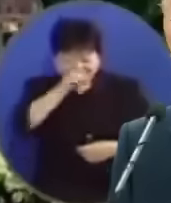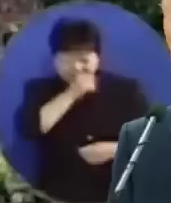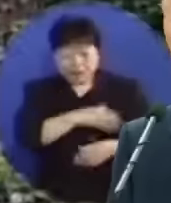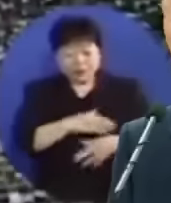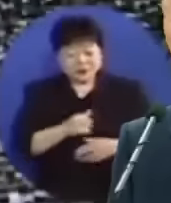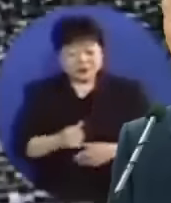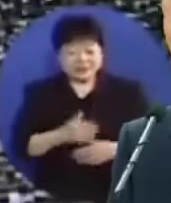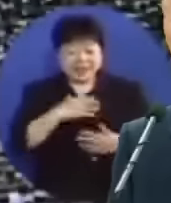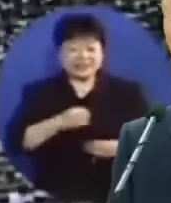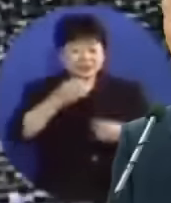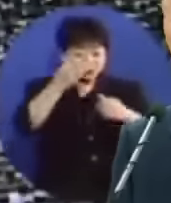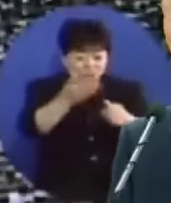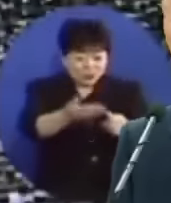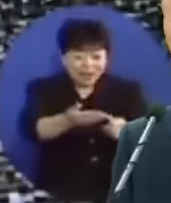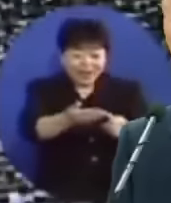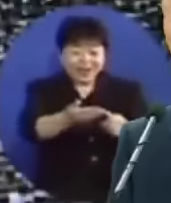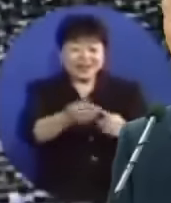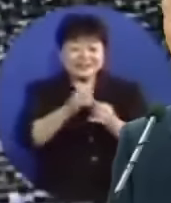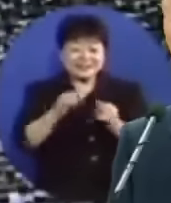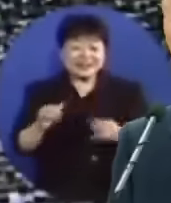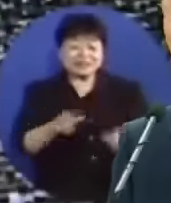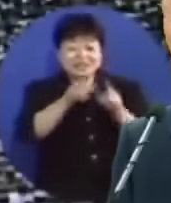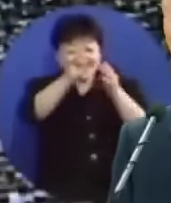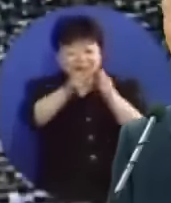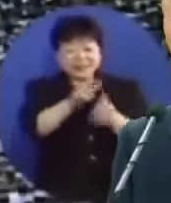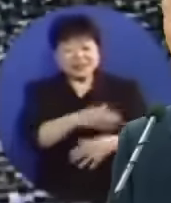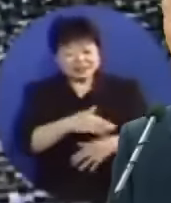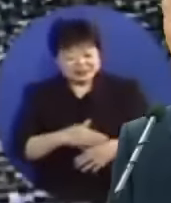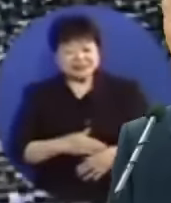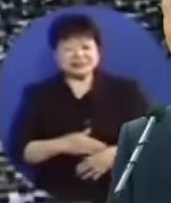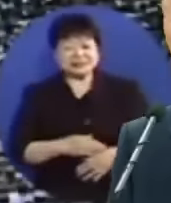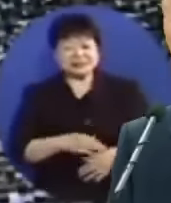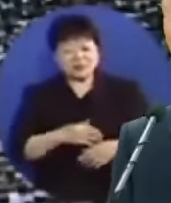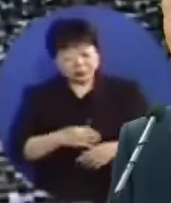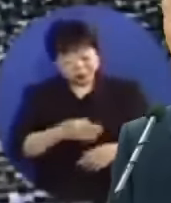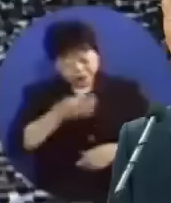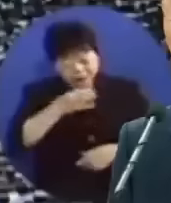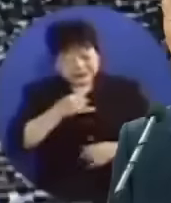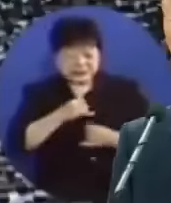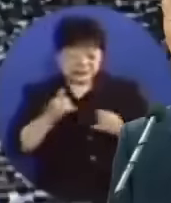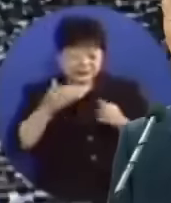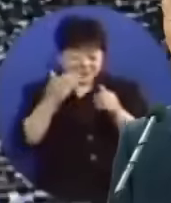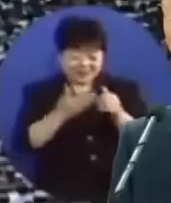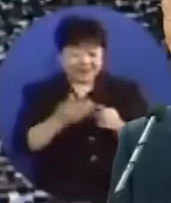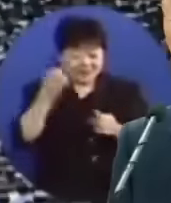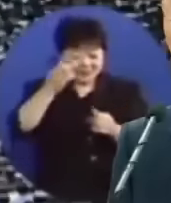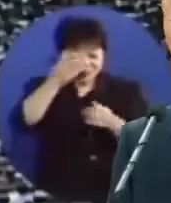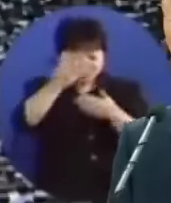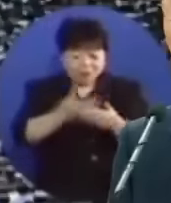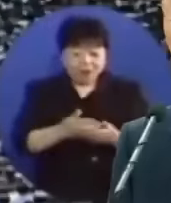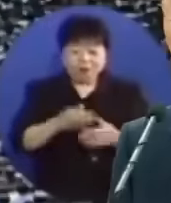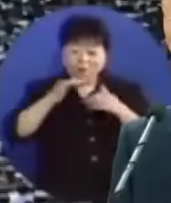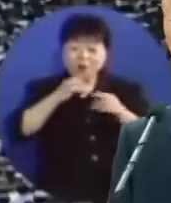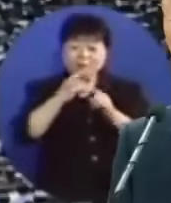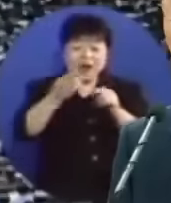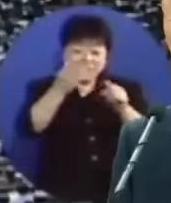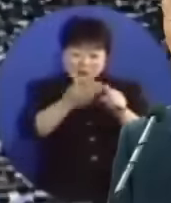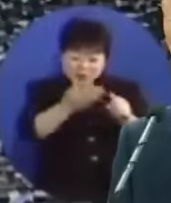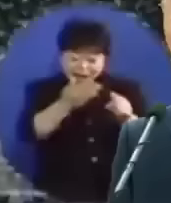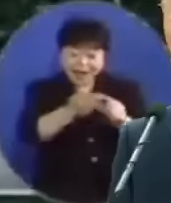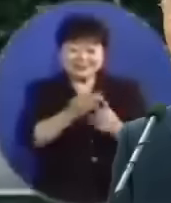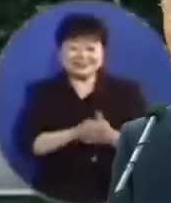곤비한 자에게 안식을 주라. 인생을 살면서 지치고 피곤하고 곤비한 사람에게 성령 받고 방언